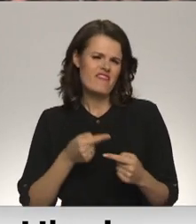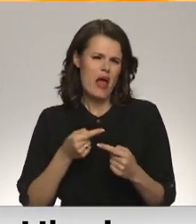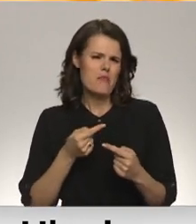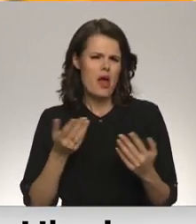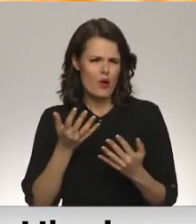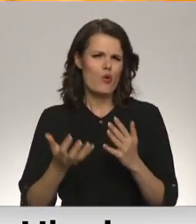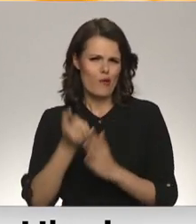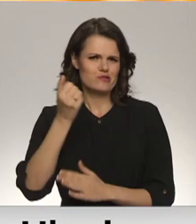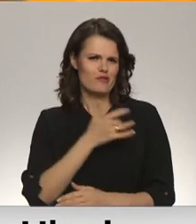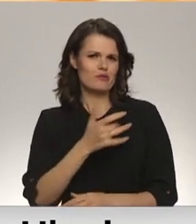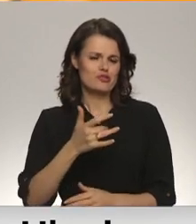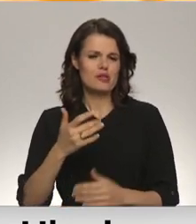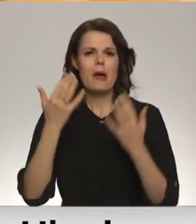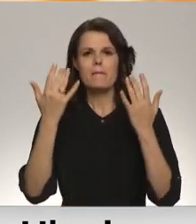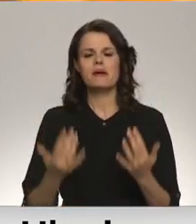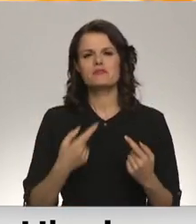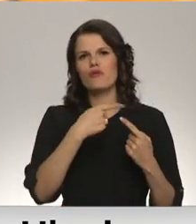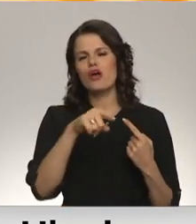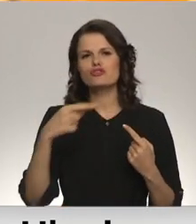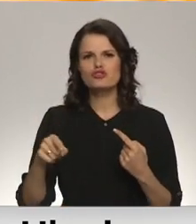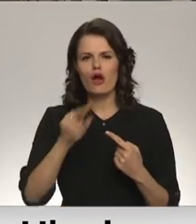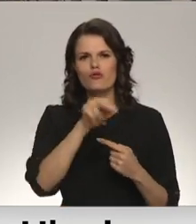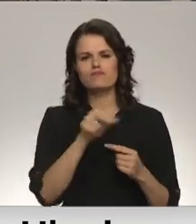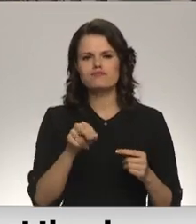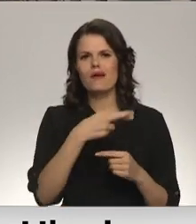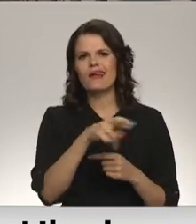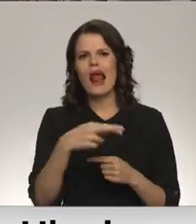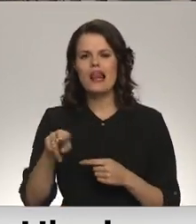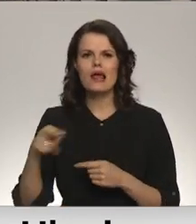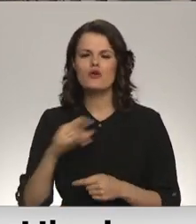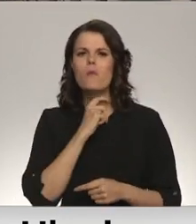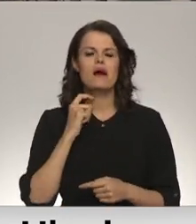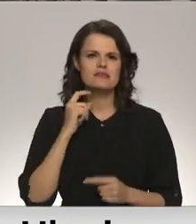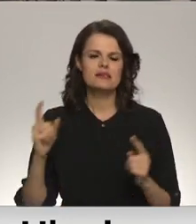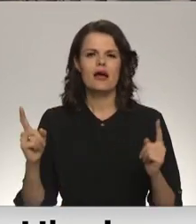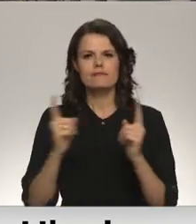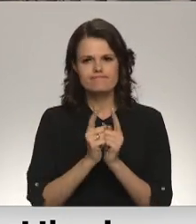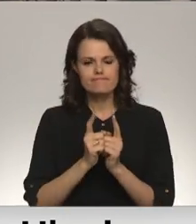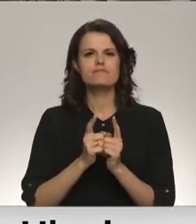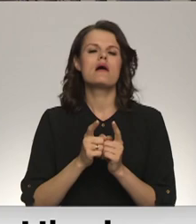tā šķiet. Pasākumā vairāk konfesiju mācītāju uzrunas mijās ar muzikāliem priekšnesumiem.